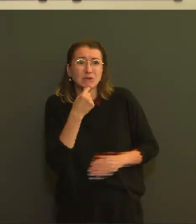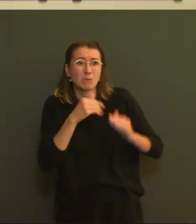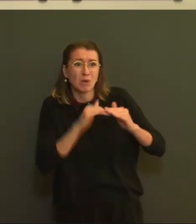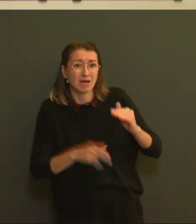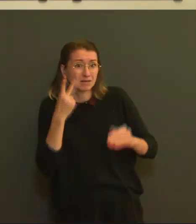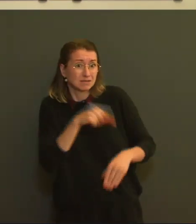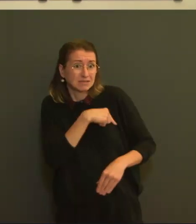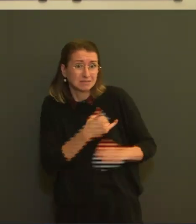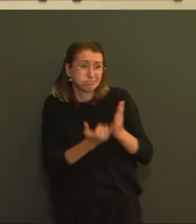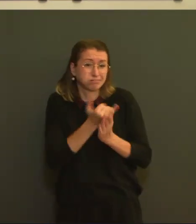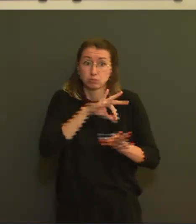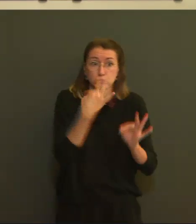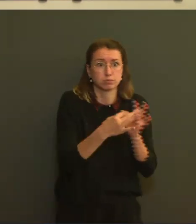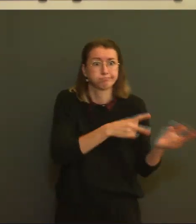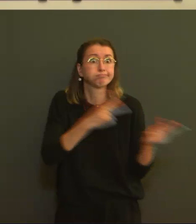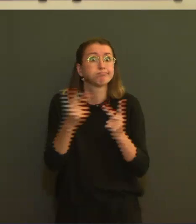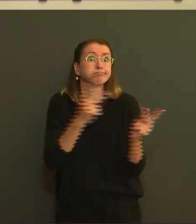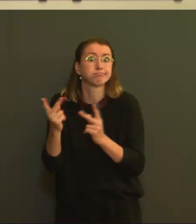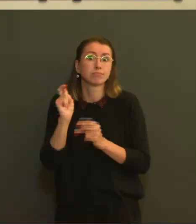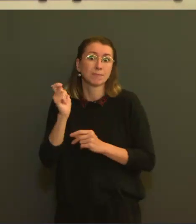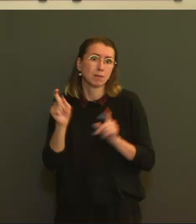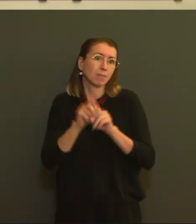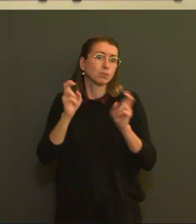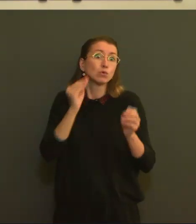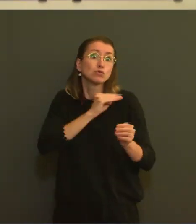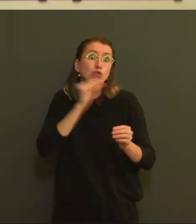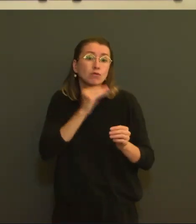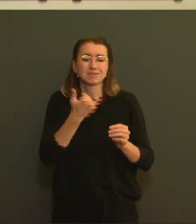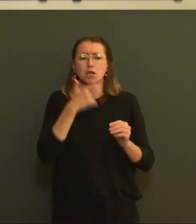plus rapide que chez les enfants, que si les enfants sont plus âgés.